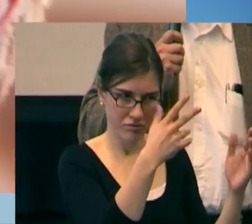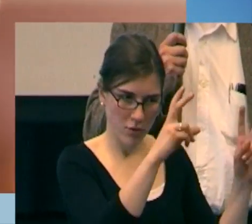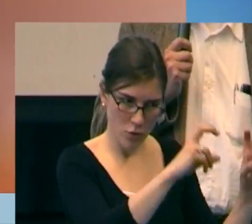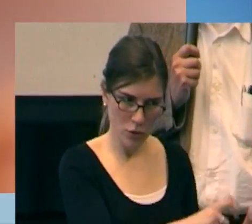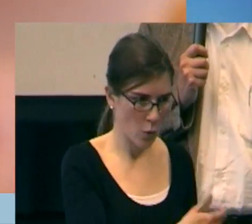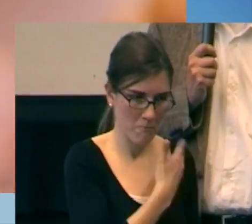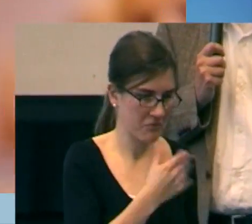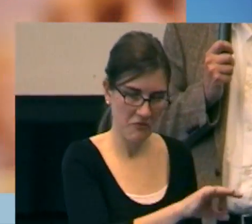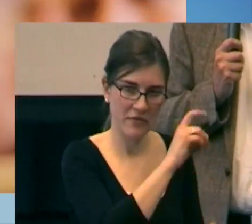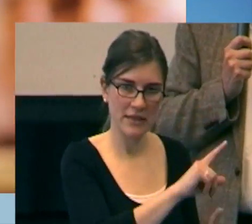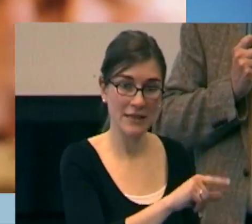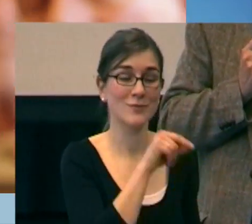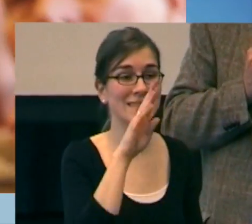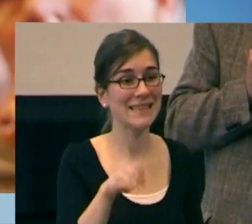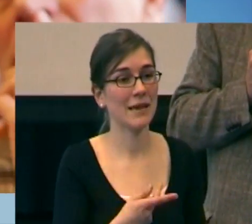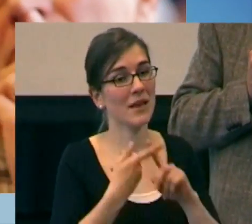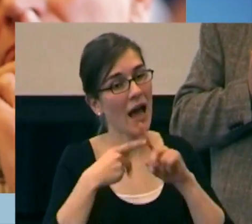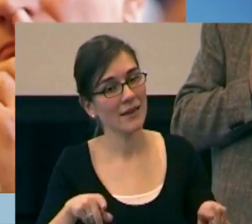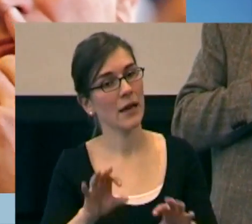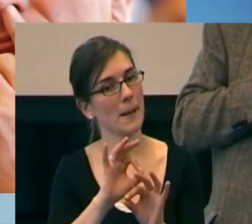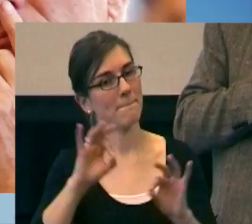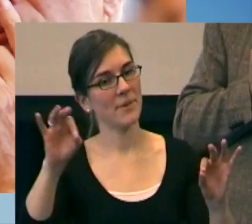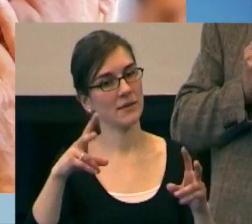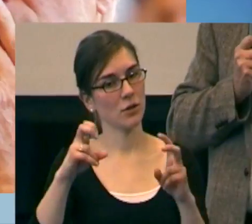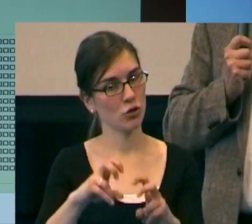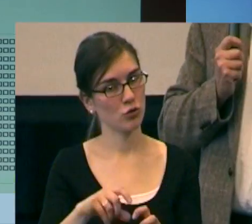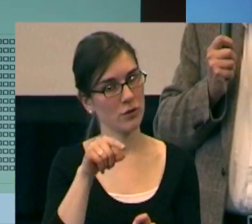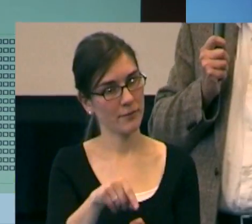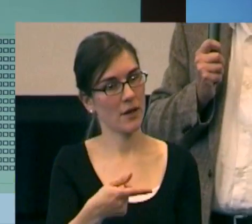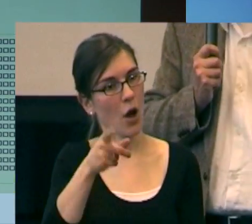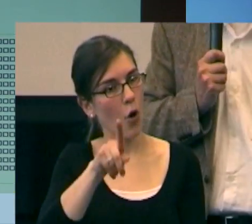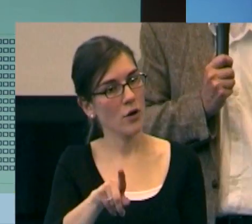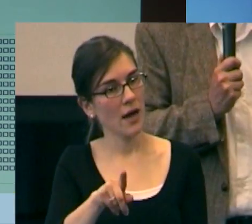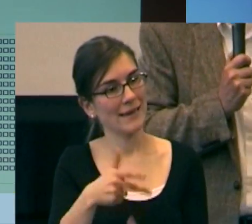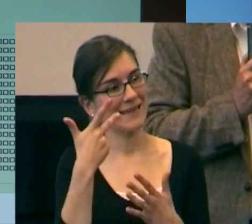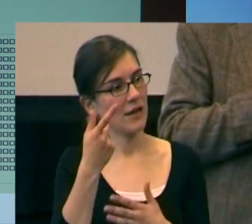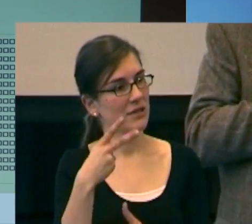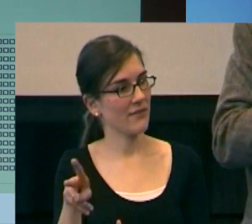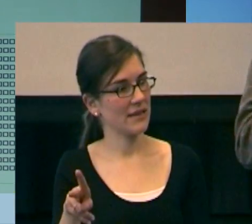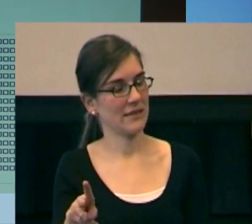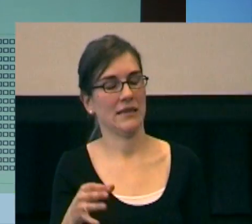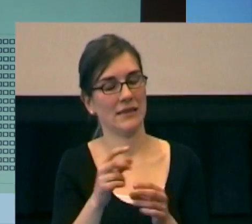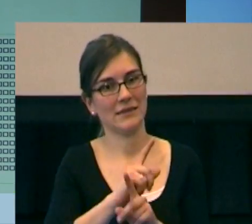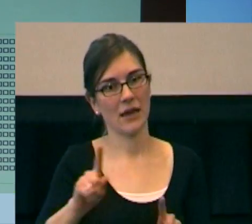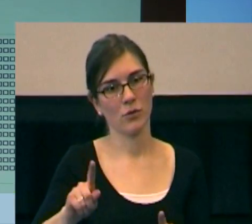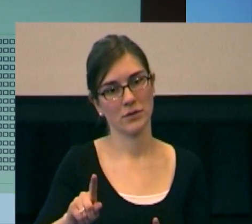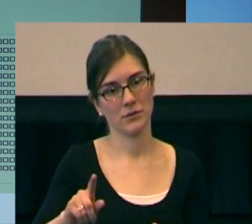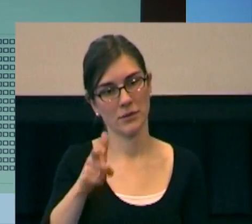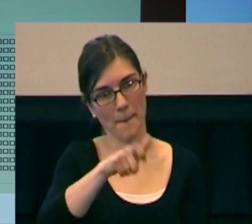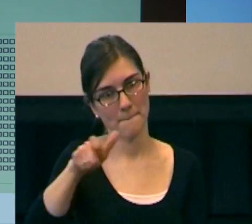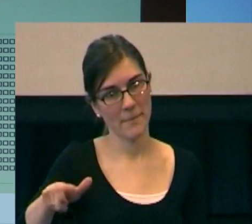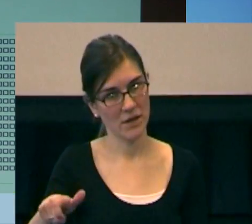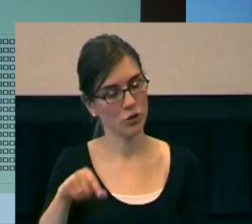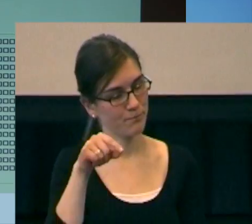es gibt die bessere Studie, die europäische mit den 122.000 Teilnehmern. Das ist diese Studie, das heißt,